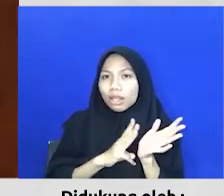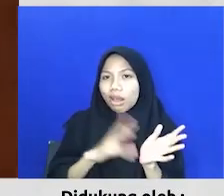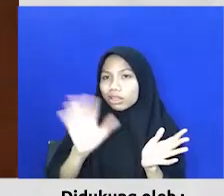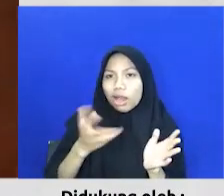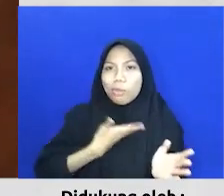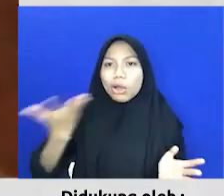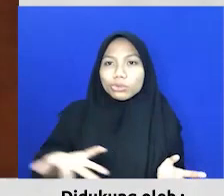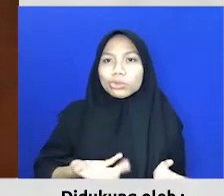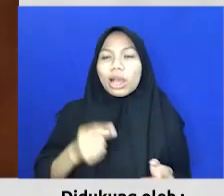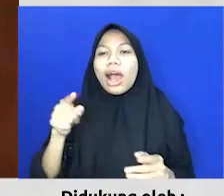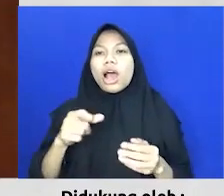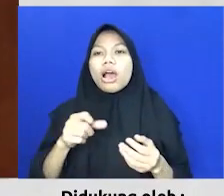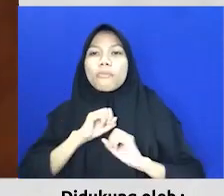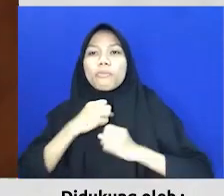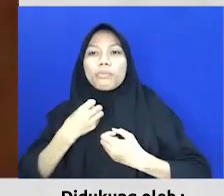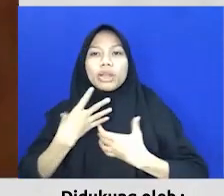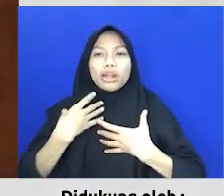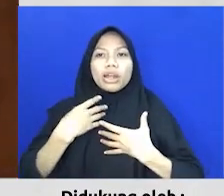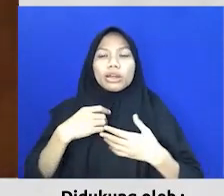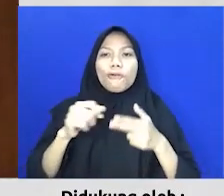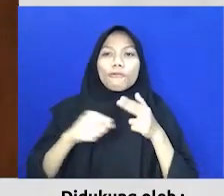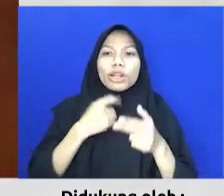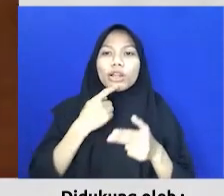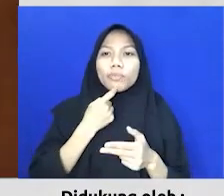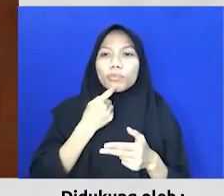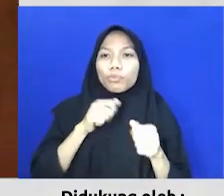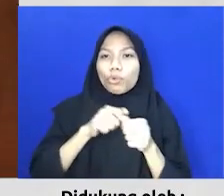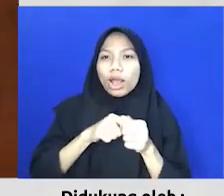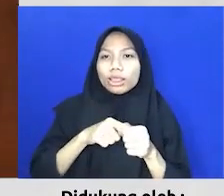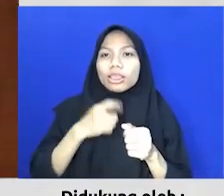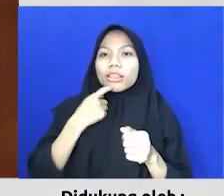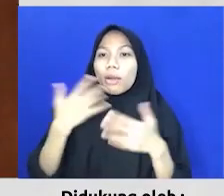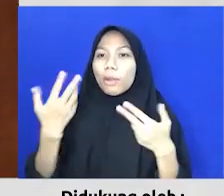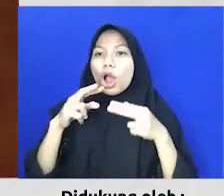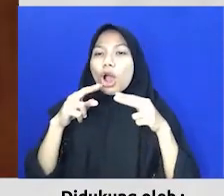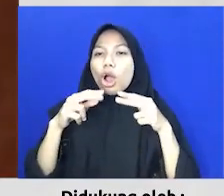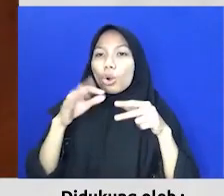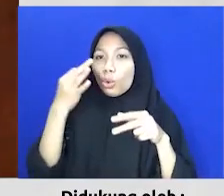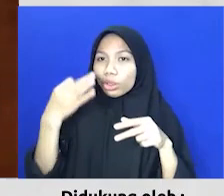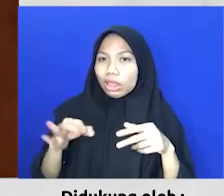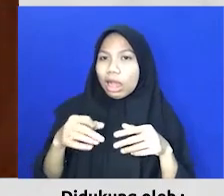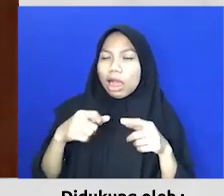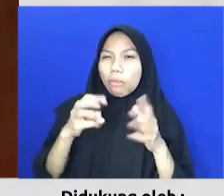ya, itu ya, dia bercerita tentang hal-hal seperti itu. Harimau Campak pun